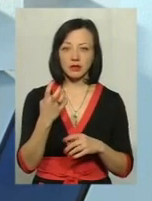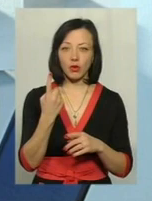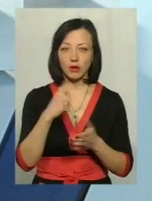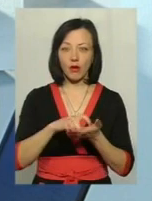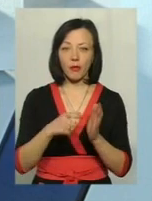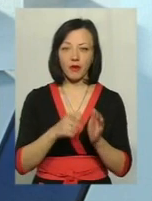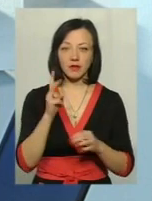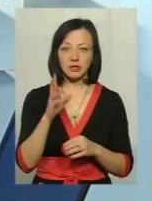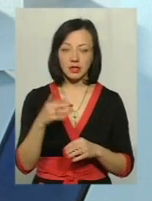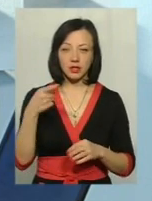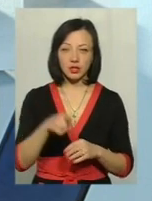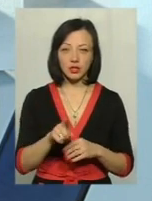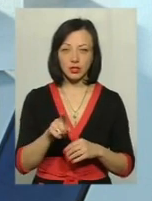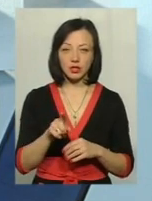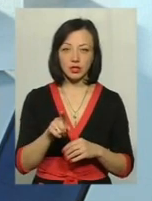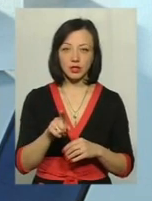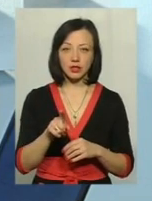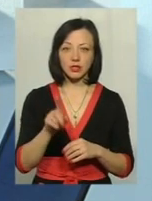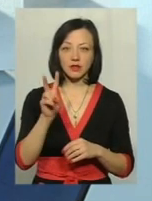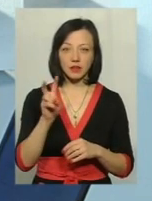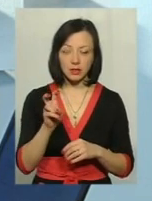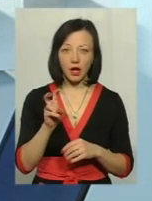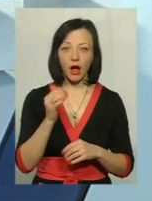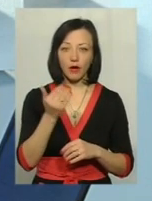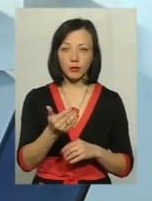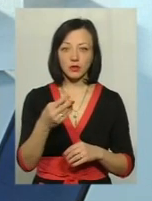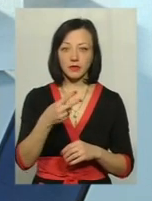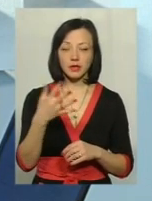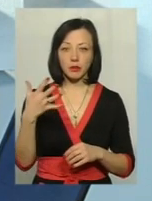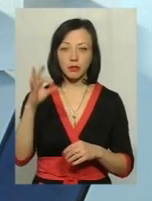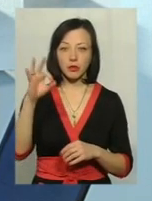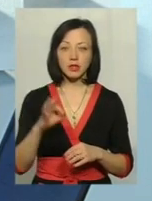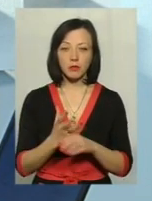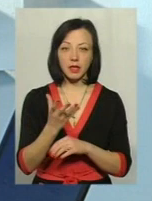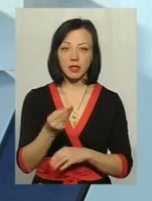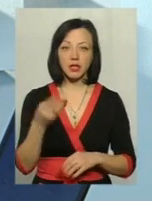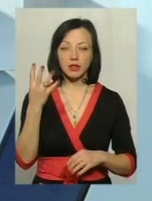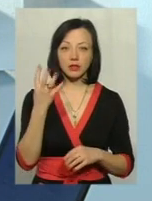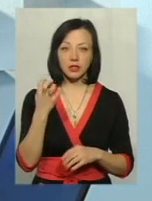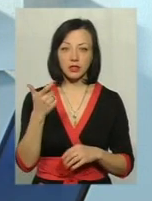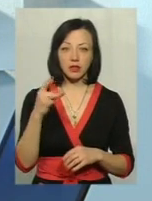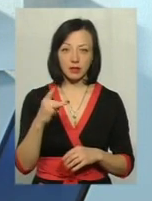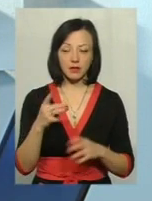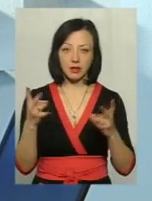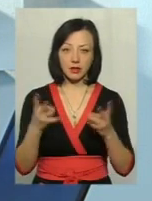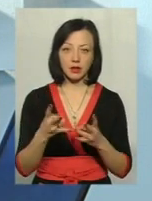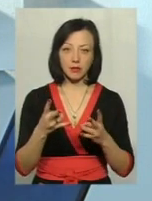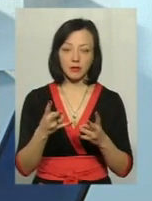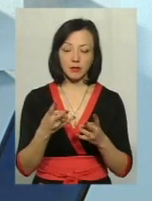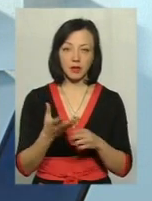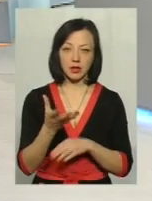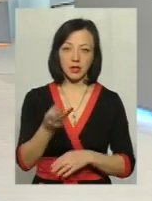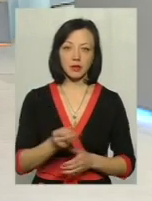Однокомнатна квартира 1200, а йому 25% платити і йому 400 з чим-то